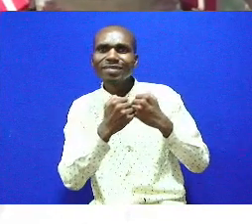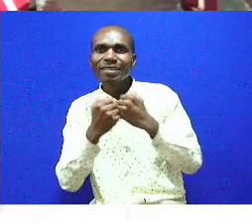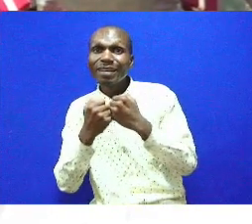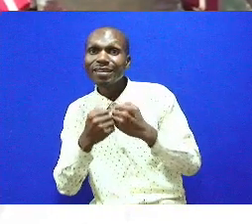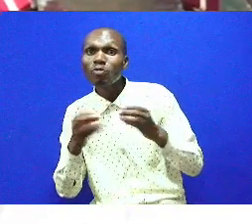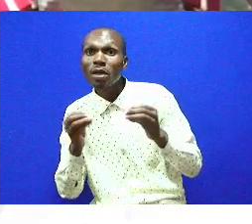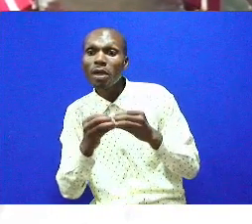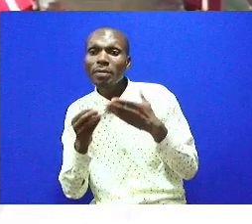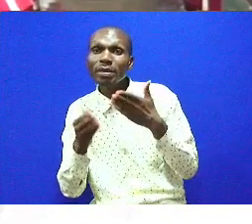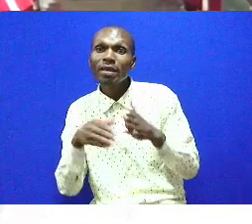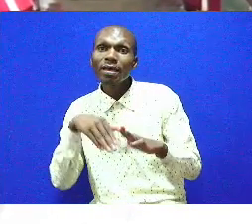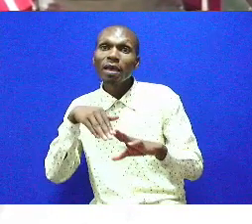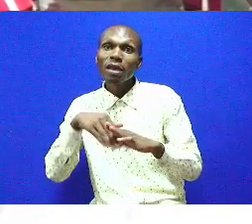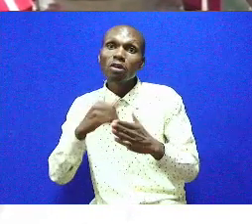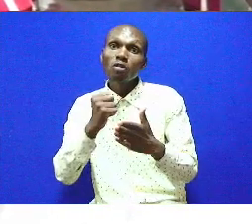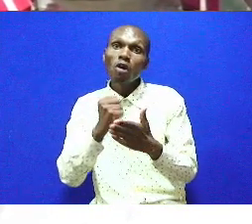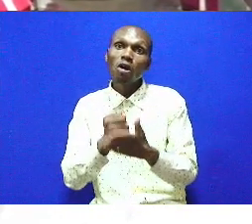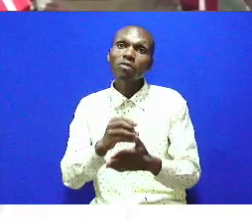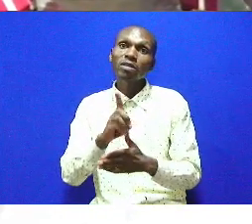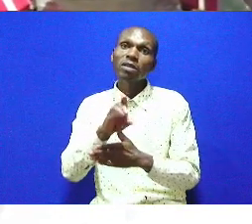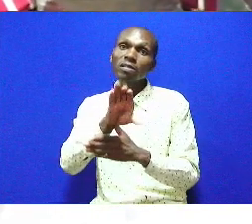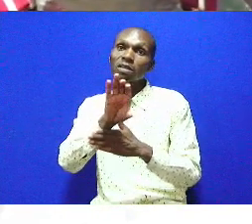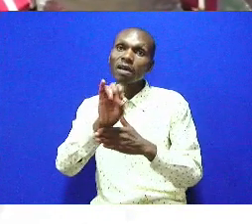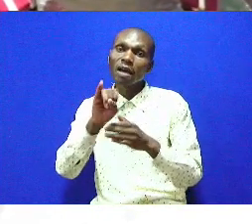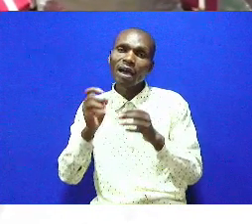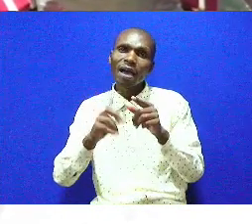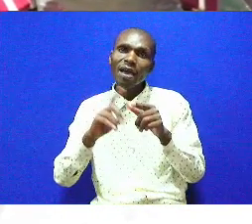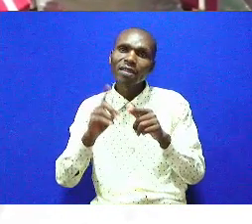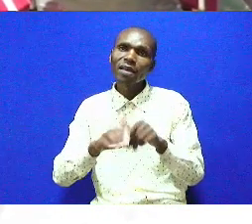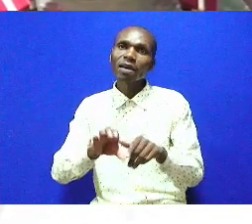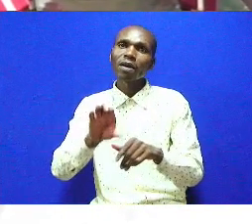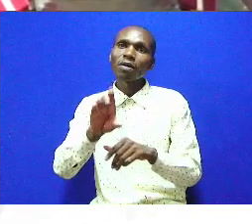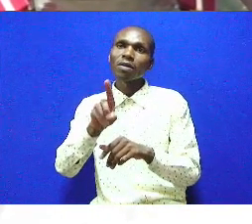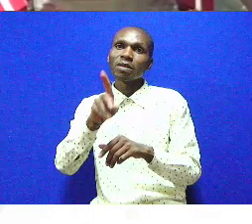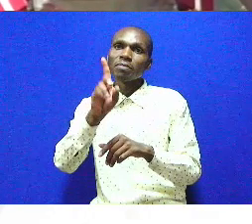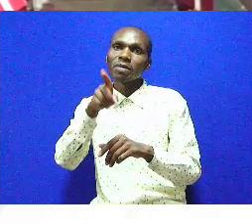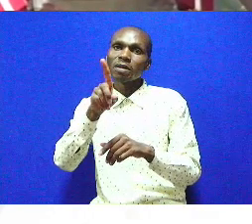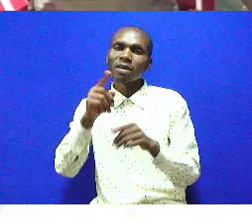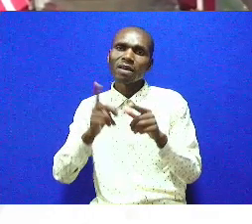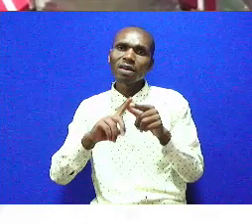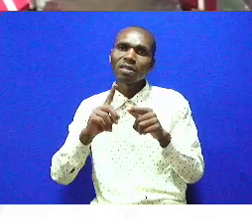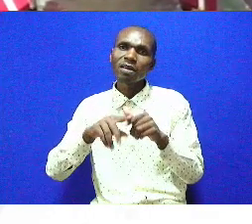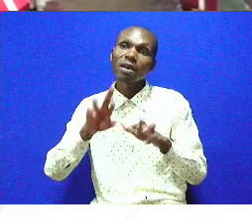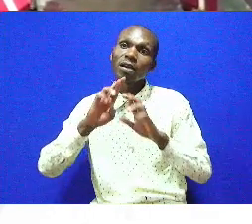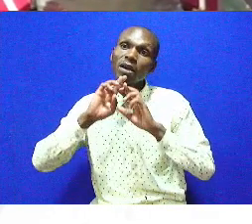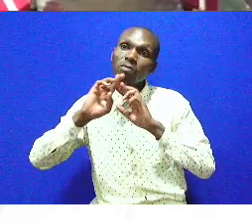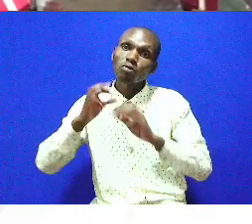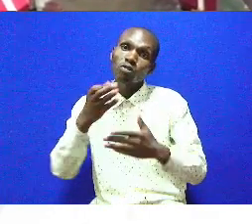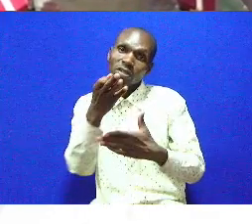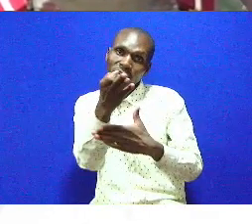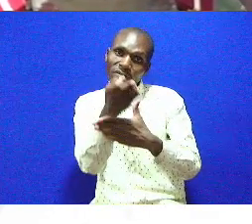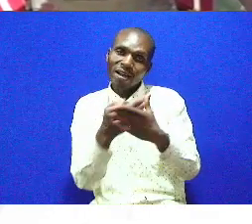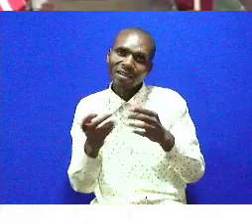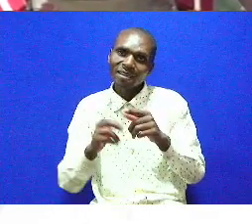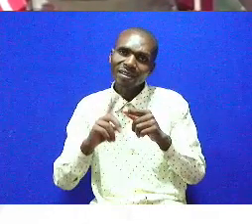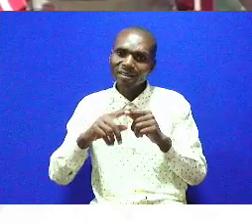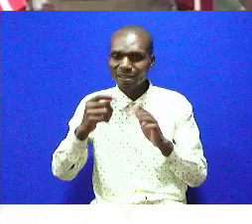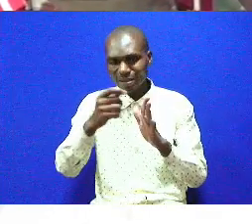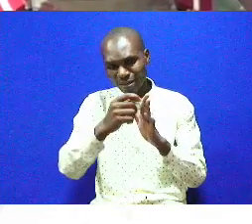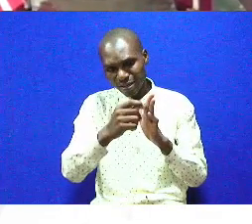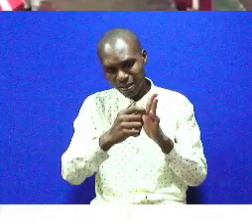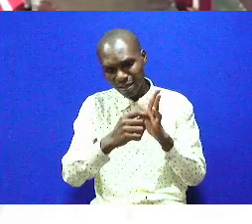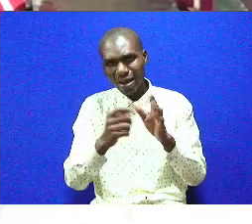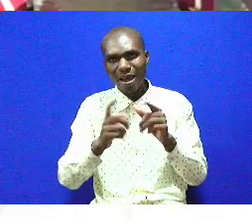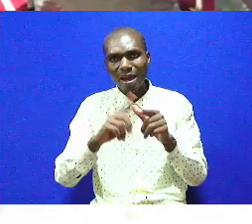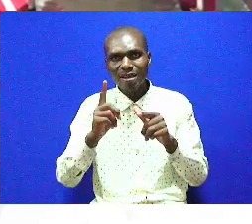inapatikana kwa ofisi ya DCI na ofisi ya OSPD ni kwamba reports zinafailiwa, but mambo ya statement inakuwa